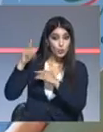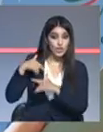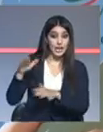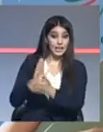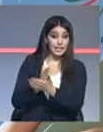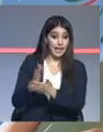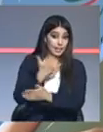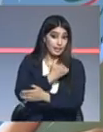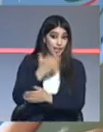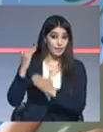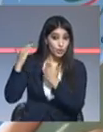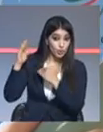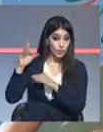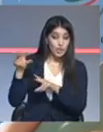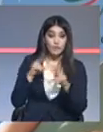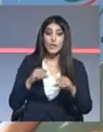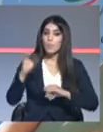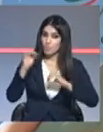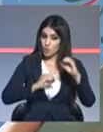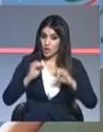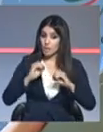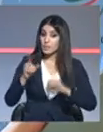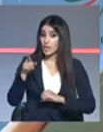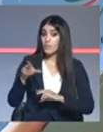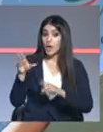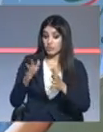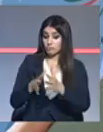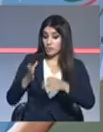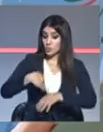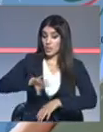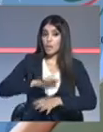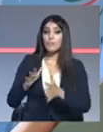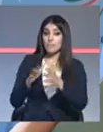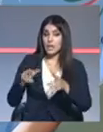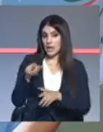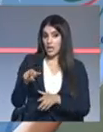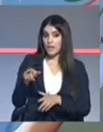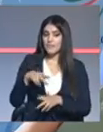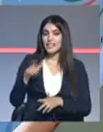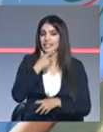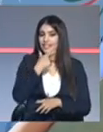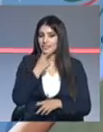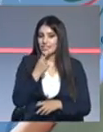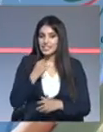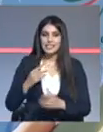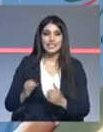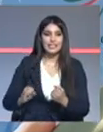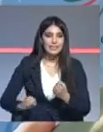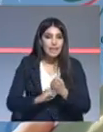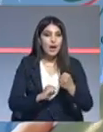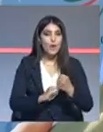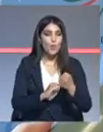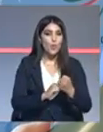الصناعيه والمنظمه من دوره عندها دور كبير في ال اه تسهيل ال ال الحصول ال